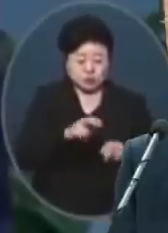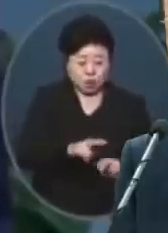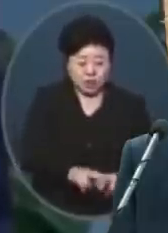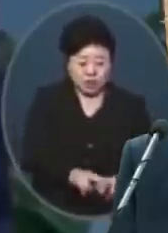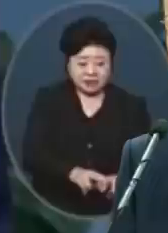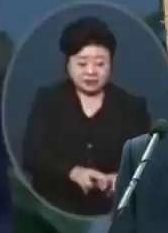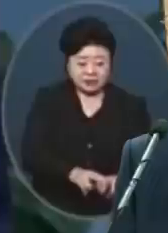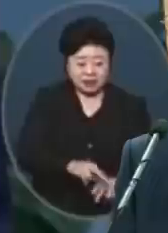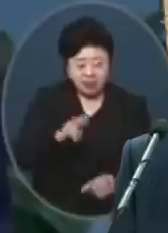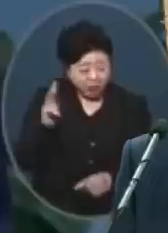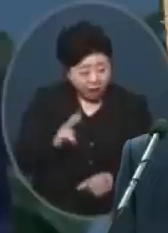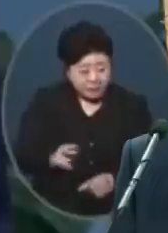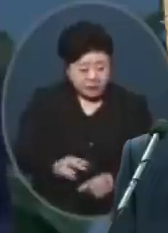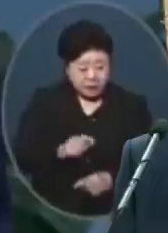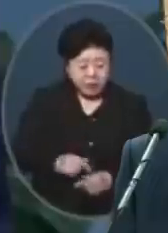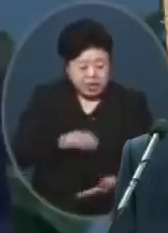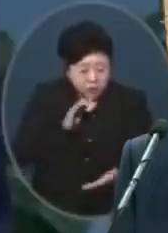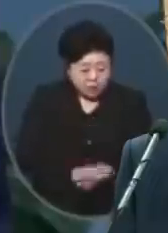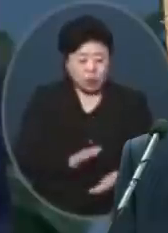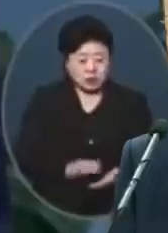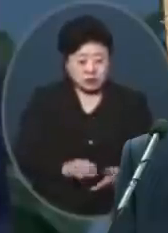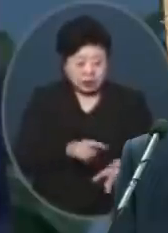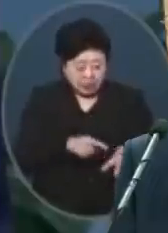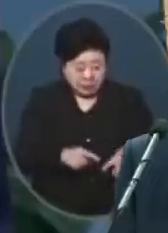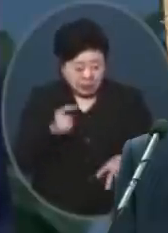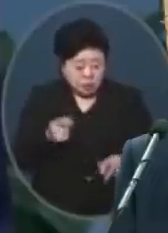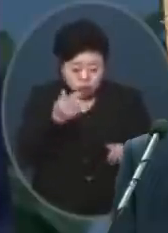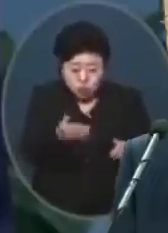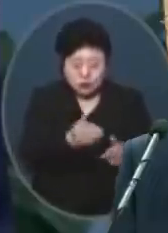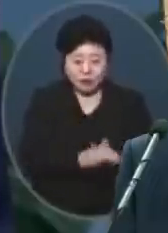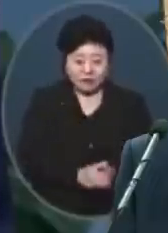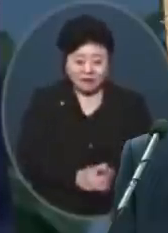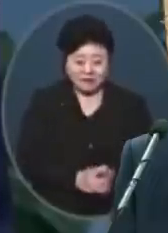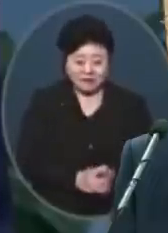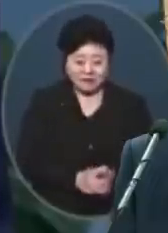되고 내가 다 이루었다 그래서